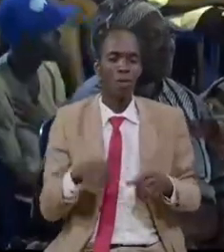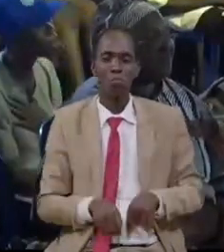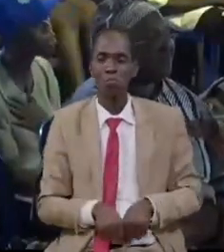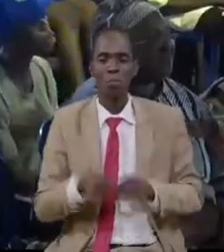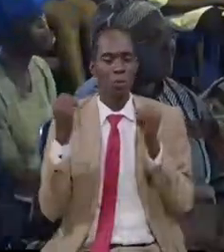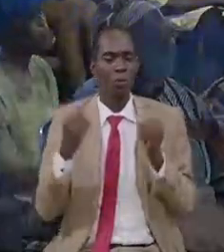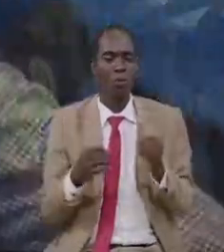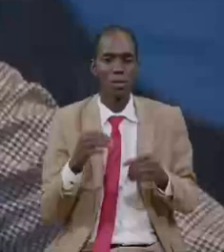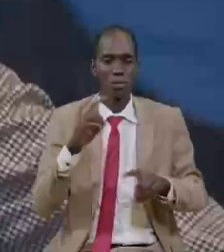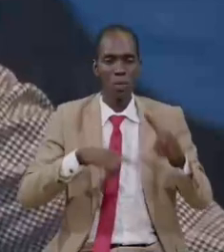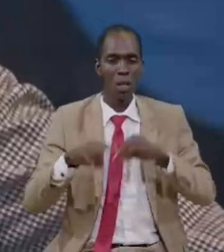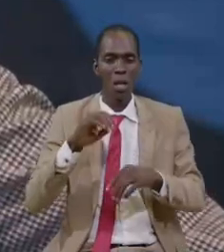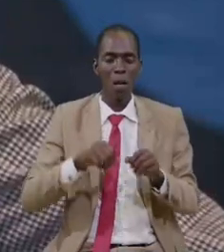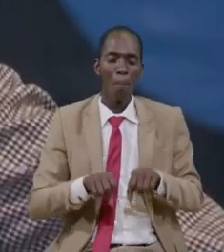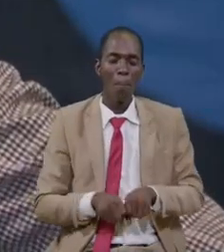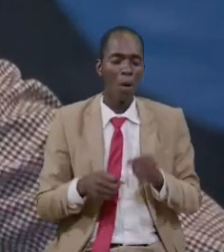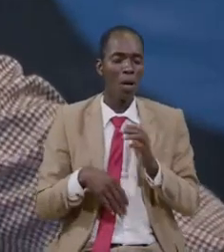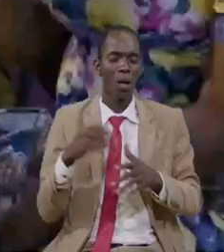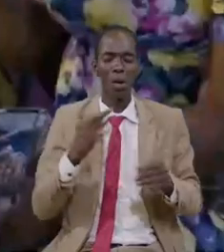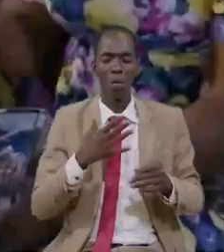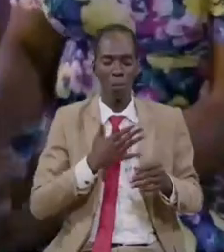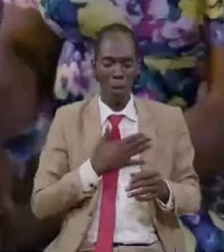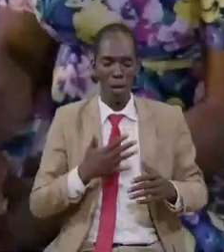vie. De ma vie.